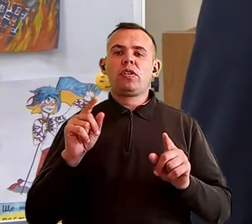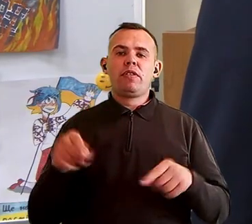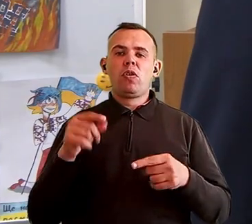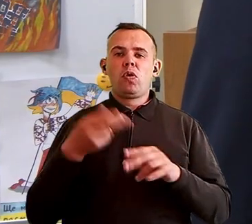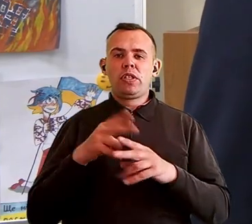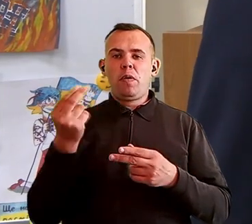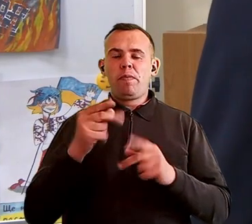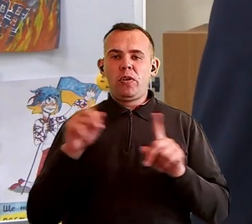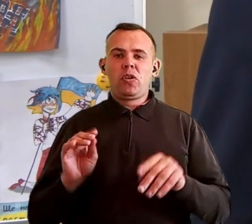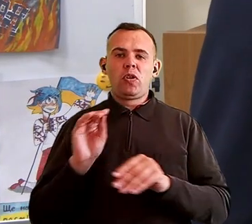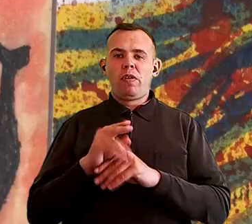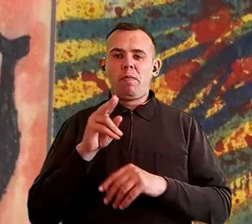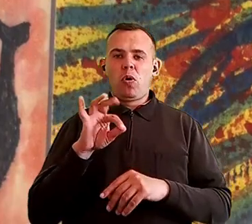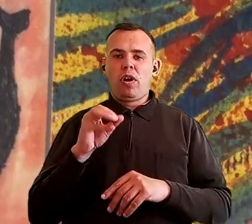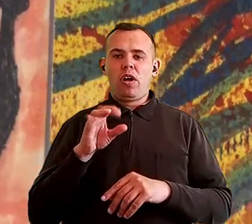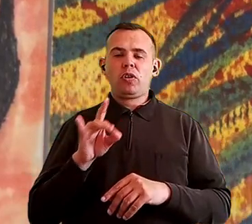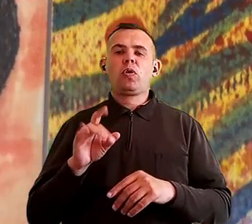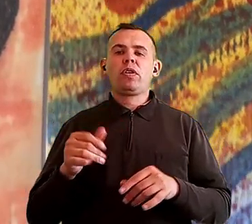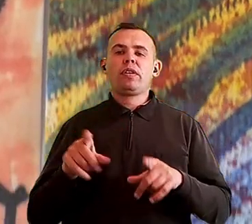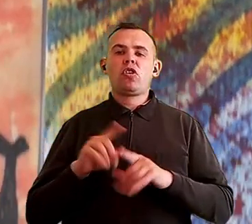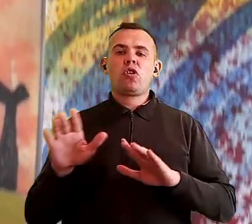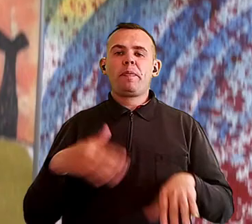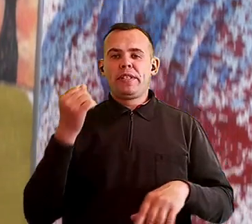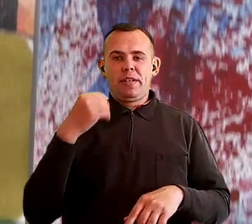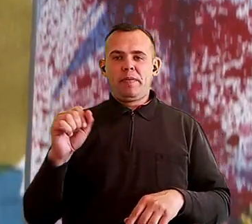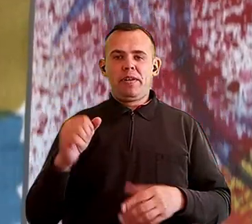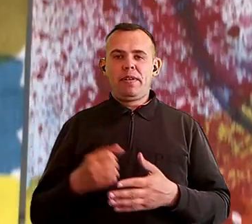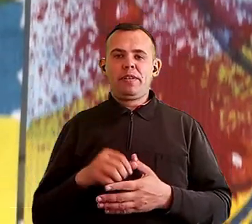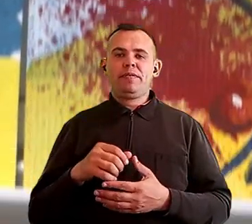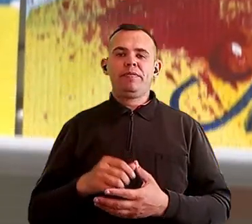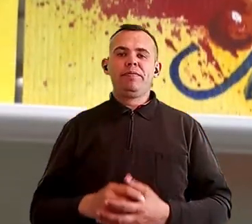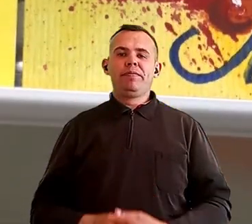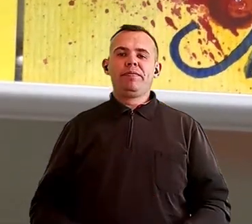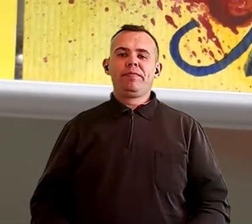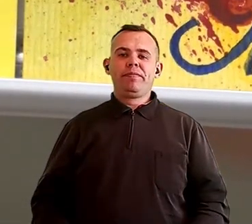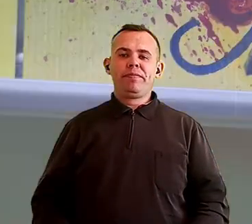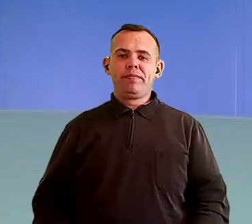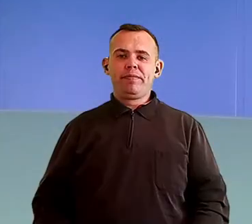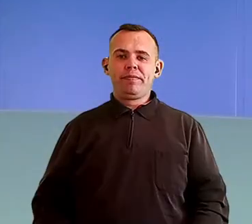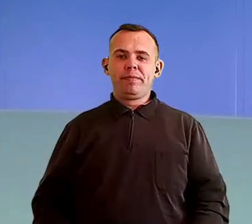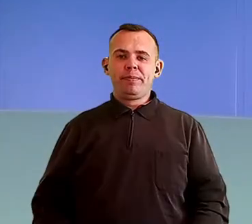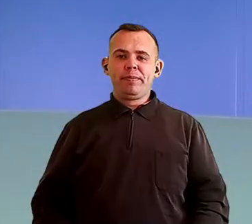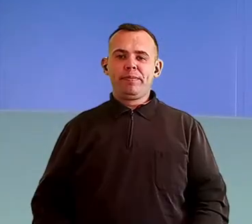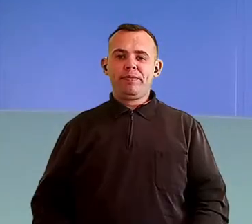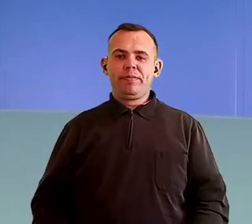проректор. Та вже після перемоги. Тетяна Рева, Олег Кураш. Новини на Суспільному. Черкаси.